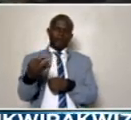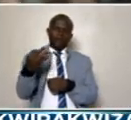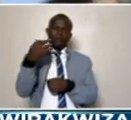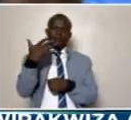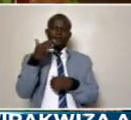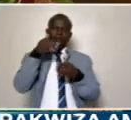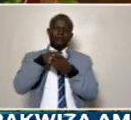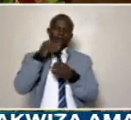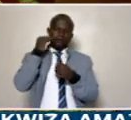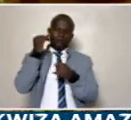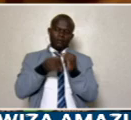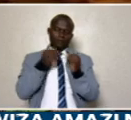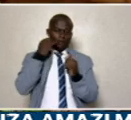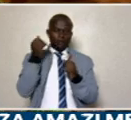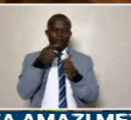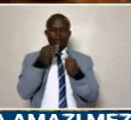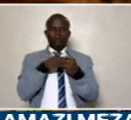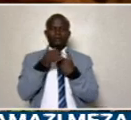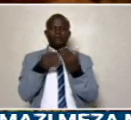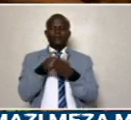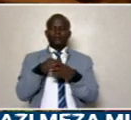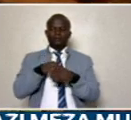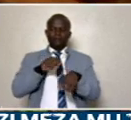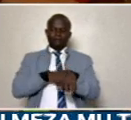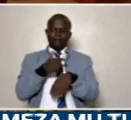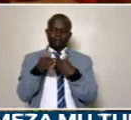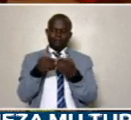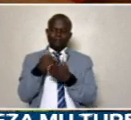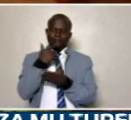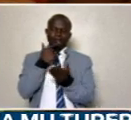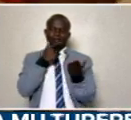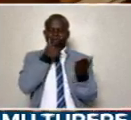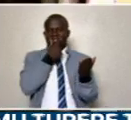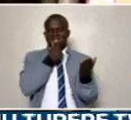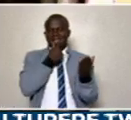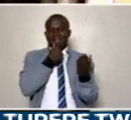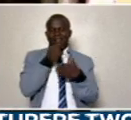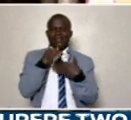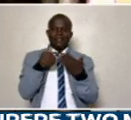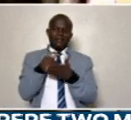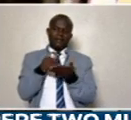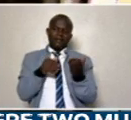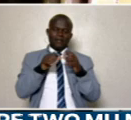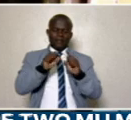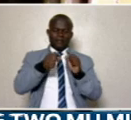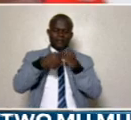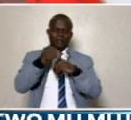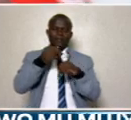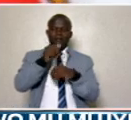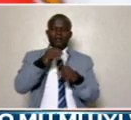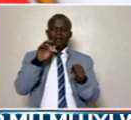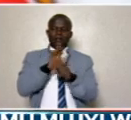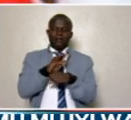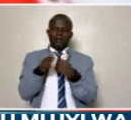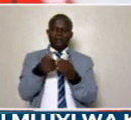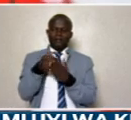65,335 kugeza mu mpera z'ukwezi kwa munani, mu gihe abakoresha serivisi bishyura mbere ifatabuguzi aribo benshi nabo